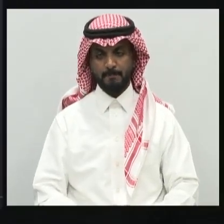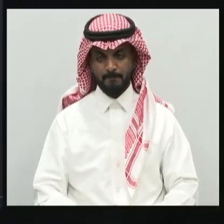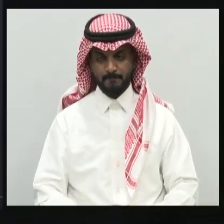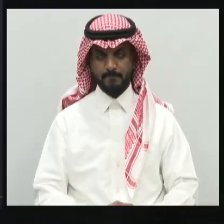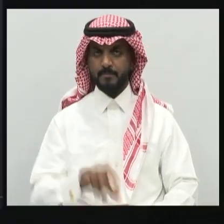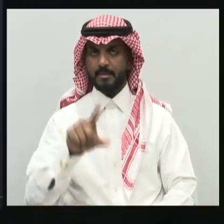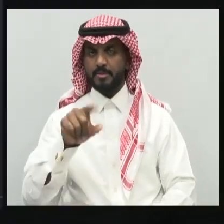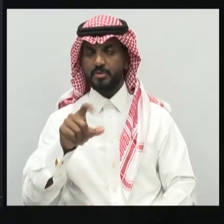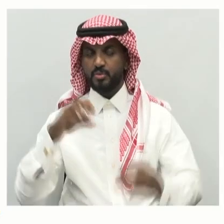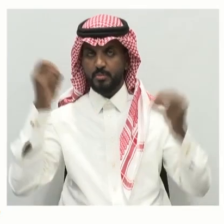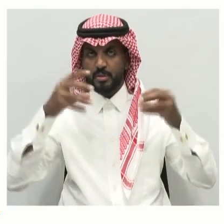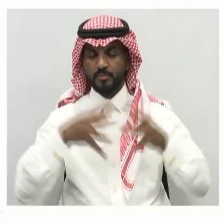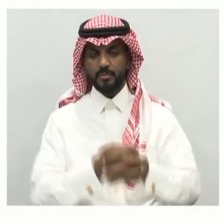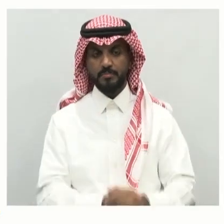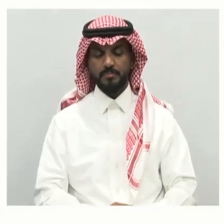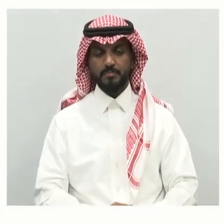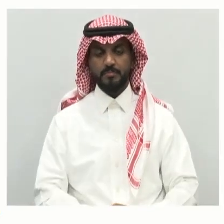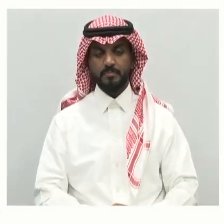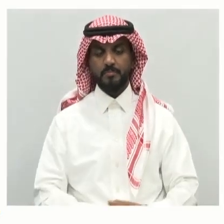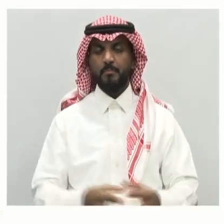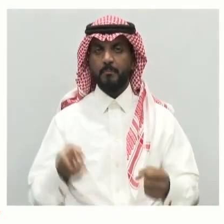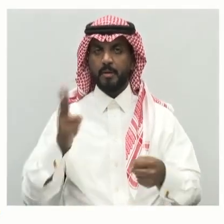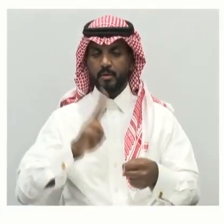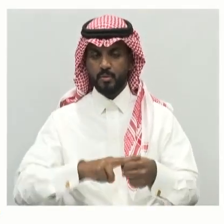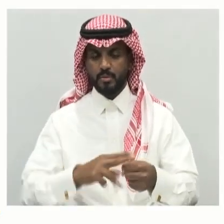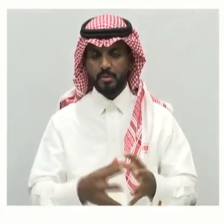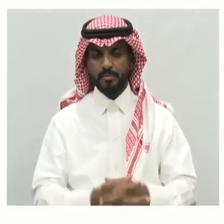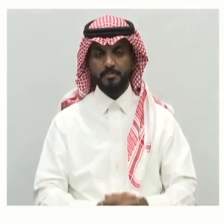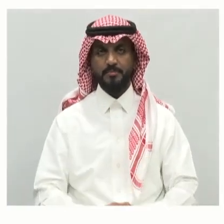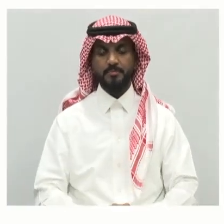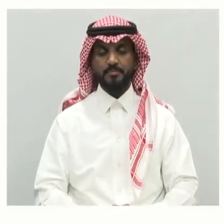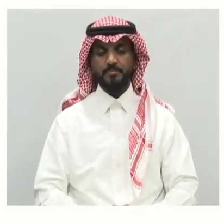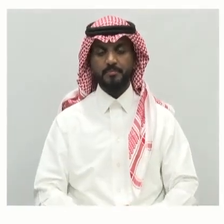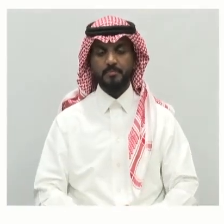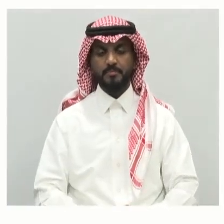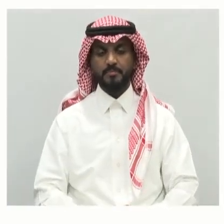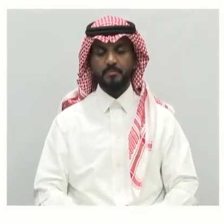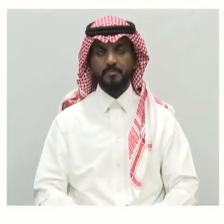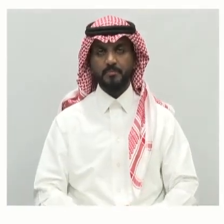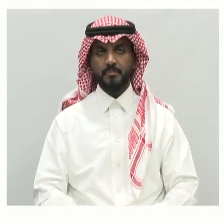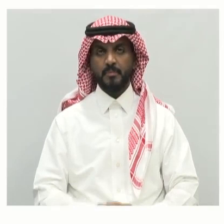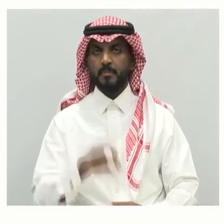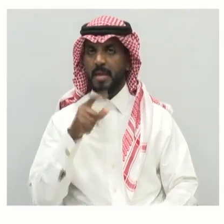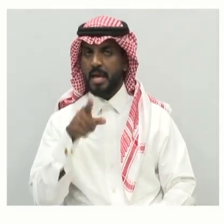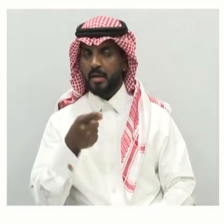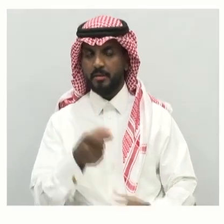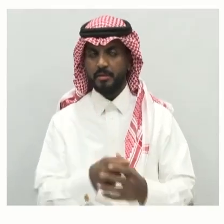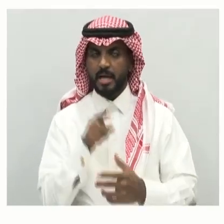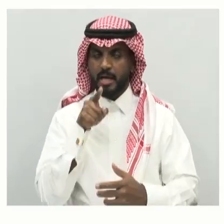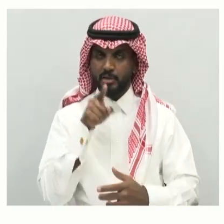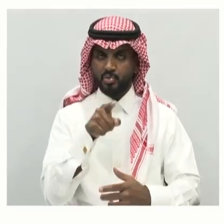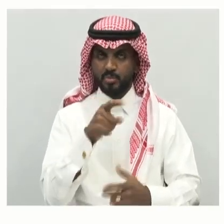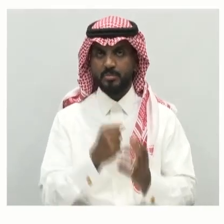احسنتم وبارك الله فيكم مره اخرى لكن من الذي يقرا انتم